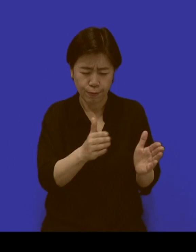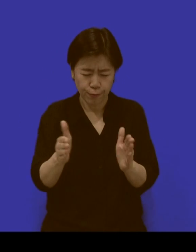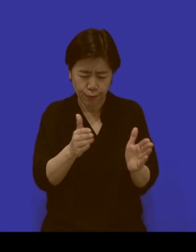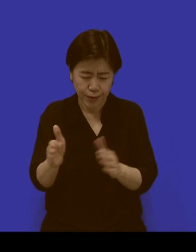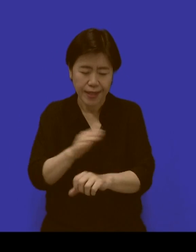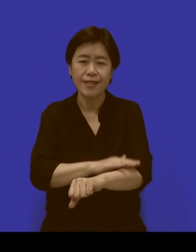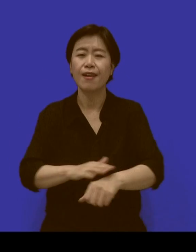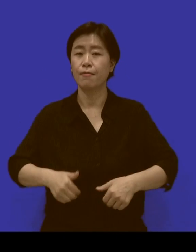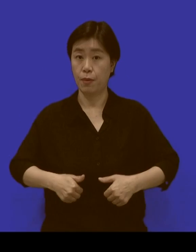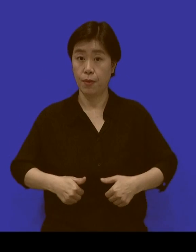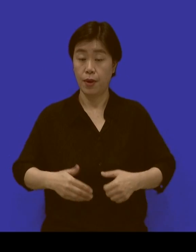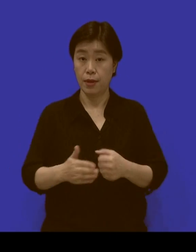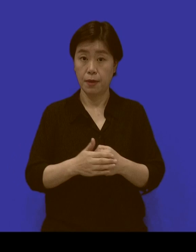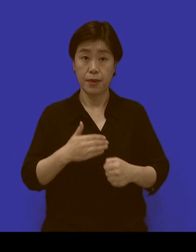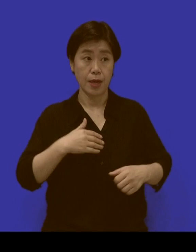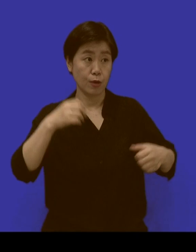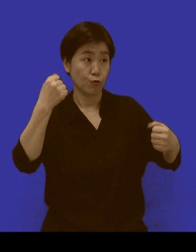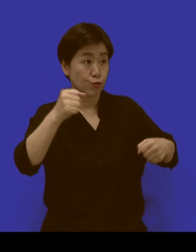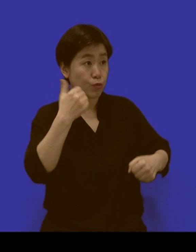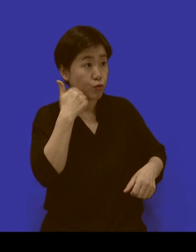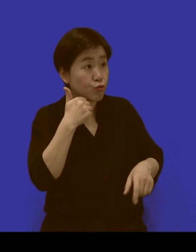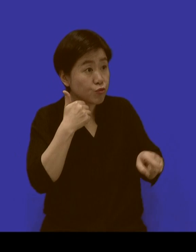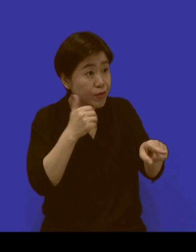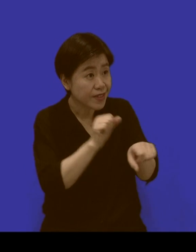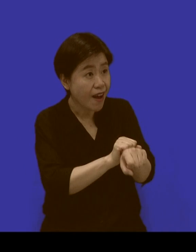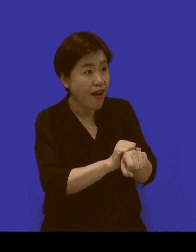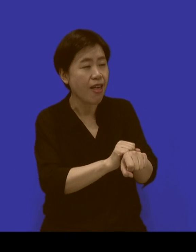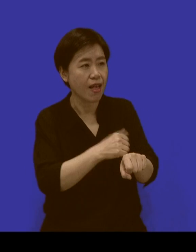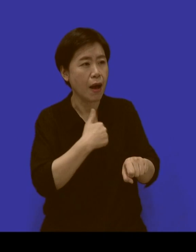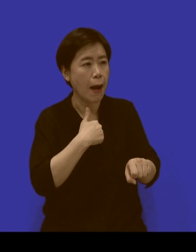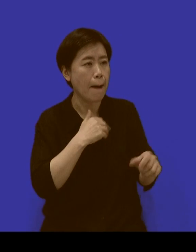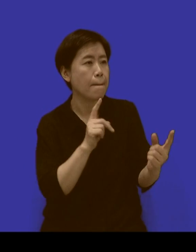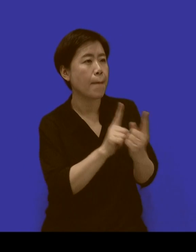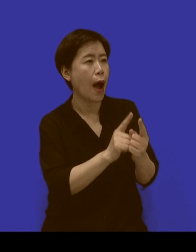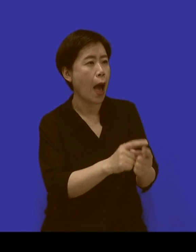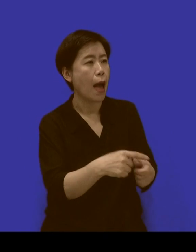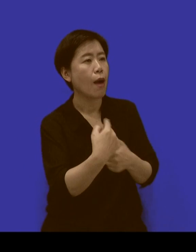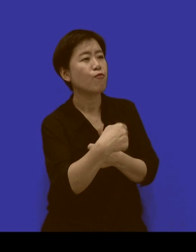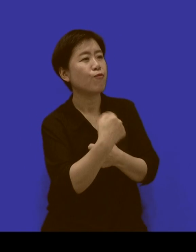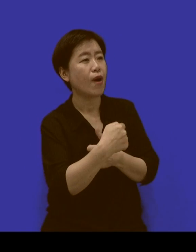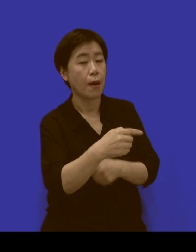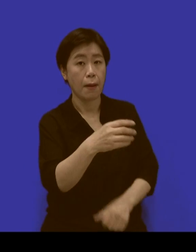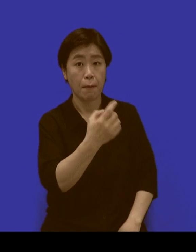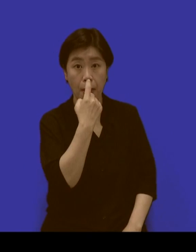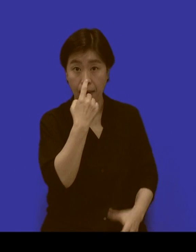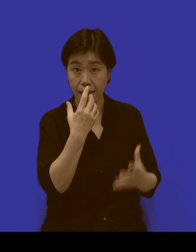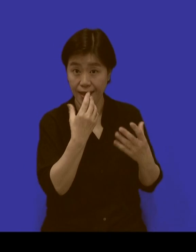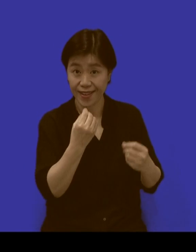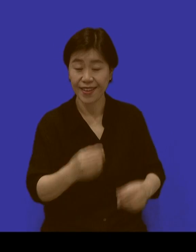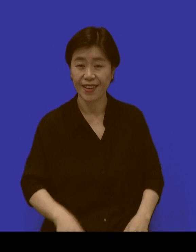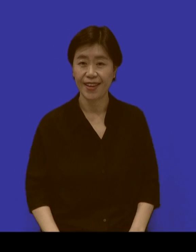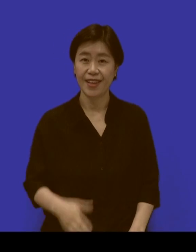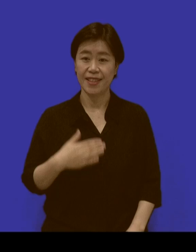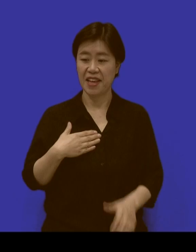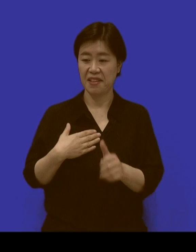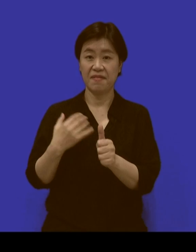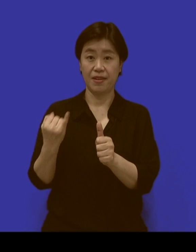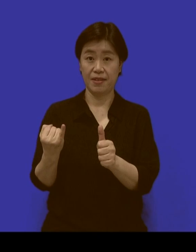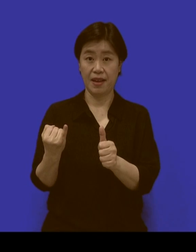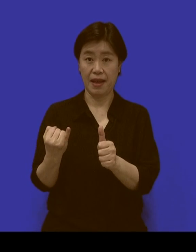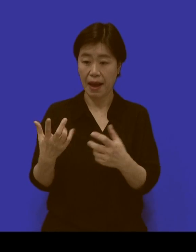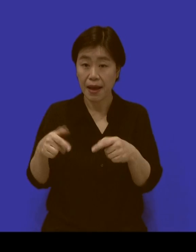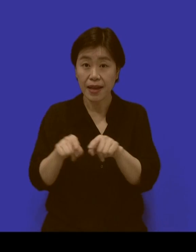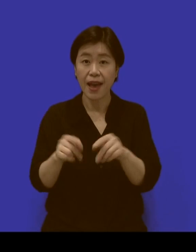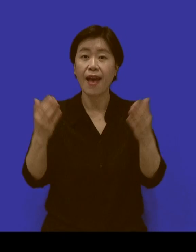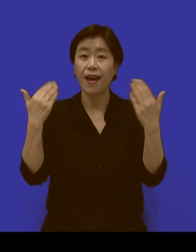추는 친구들한테 배워가지고 뒤에서 같이 연습하고 뭐 제가 학생회장 선거 남녀공학 다녔는데 네. 그때 이제